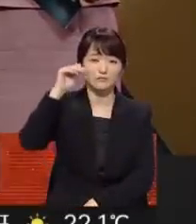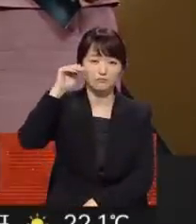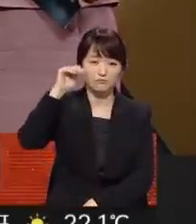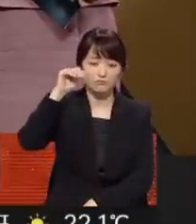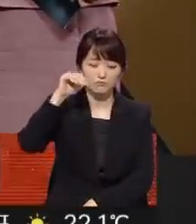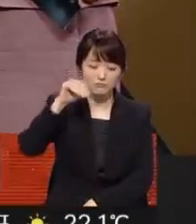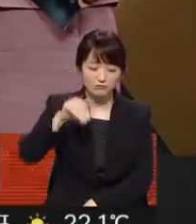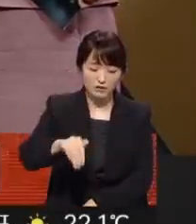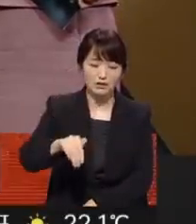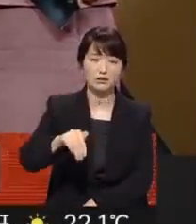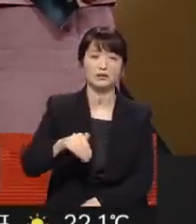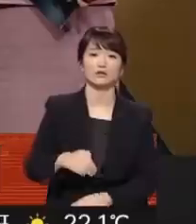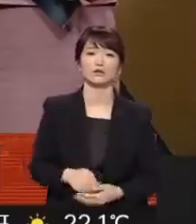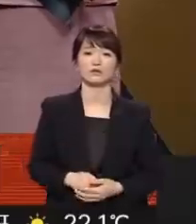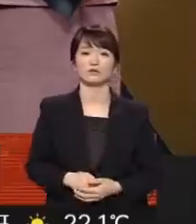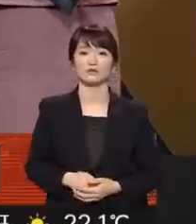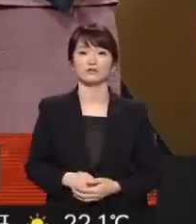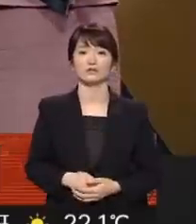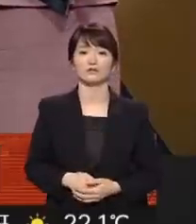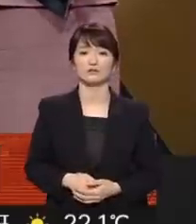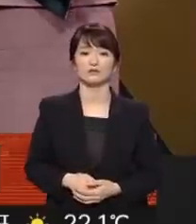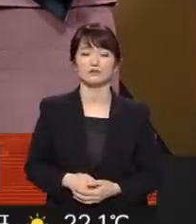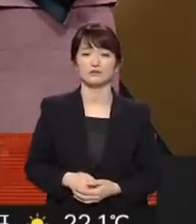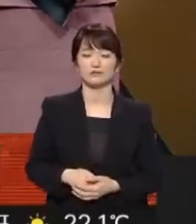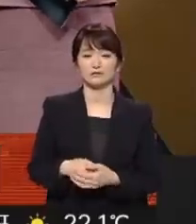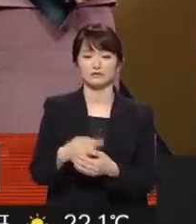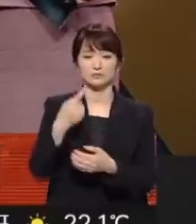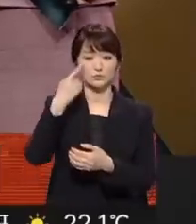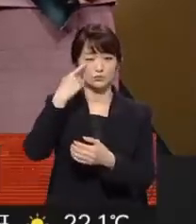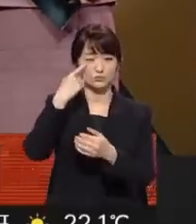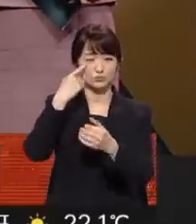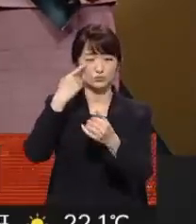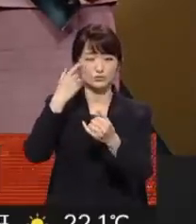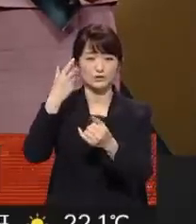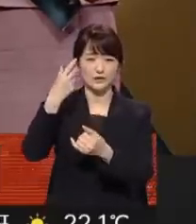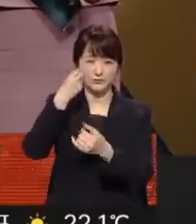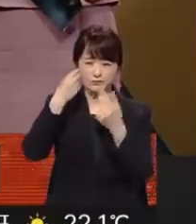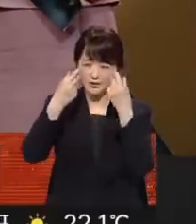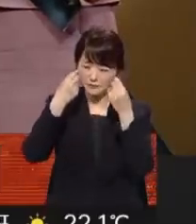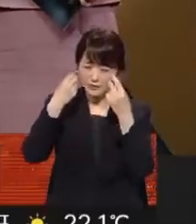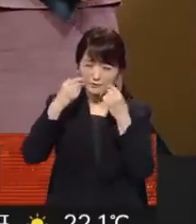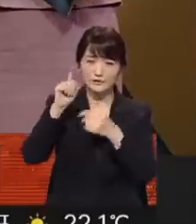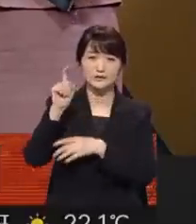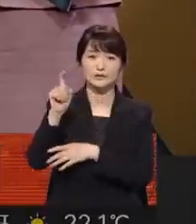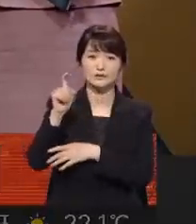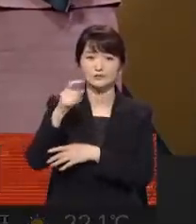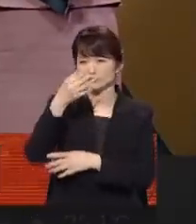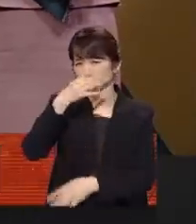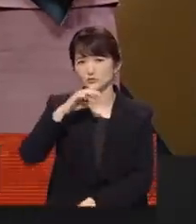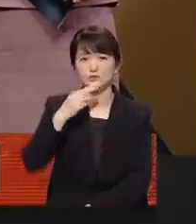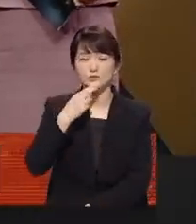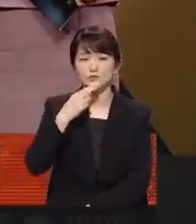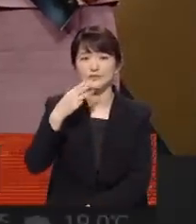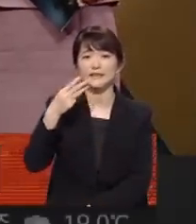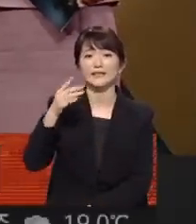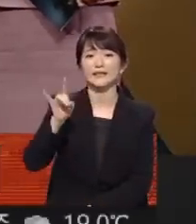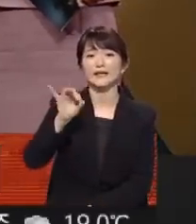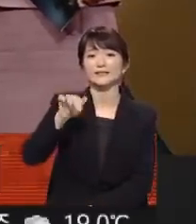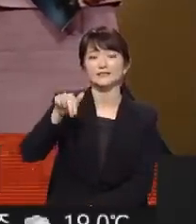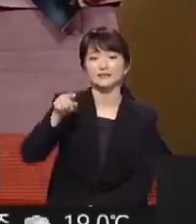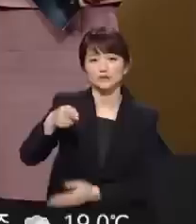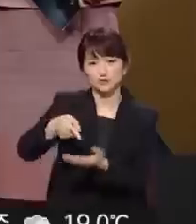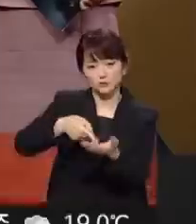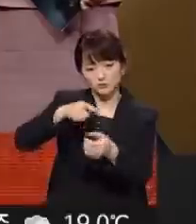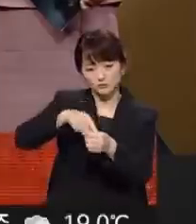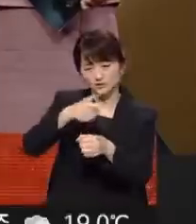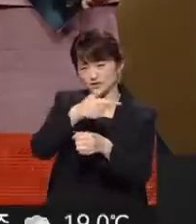떨어지기 시작했다는 겁니다. 10차례 가까운 주사 치료를 받았지만 소용이 없자 레이저 시술을 위해서 큰 병원을